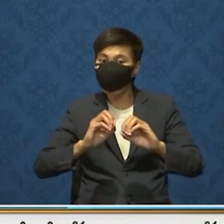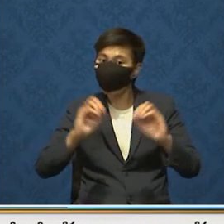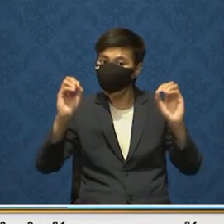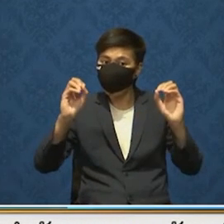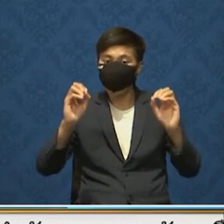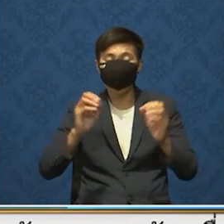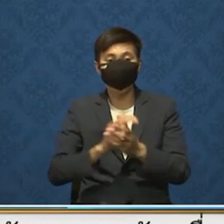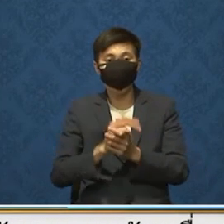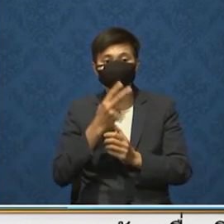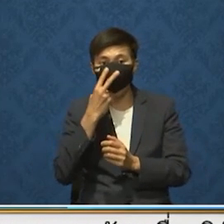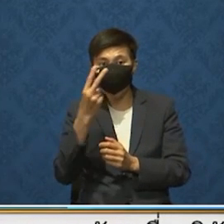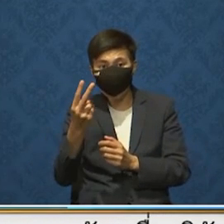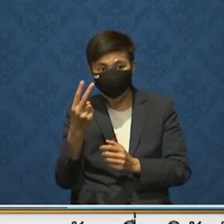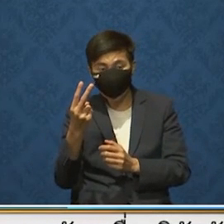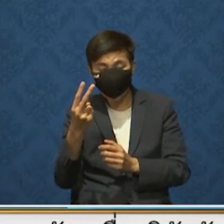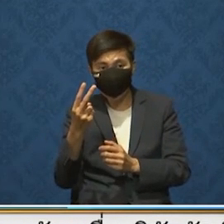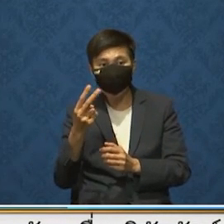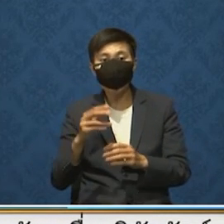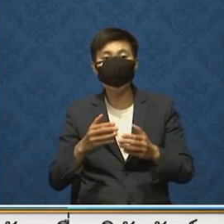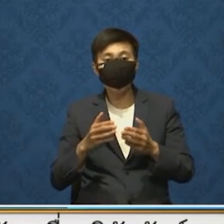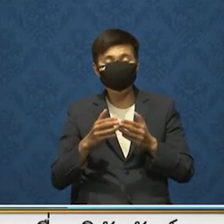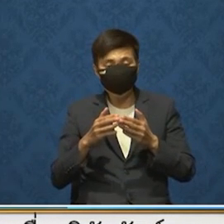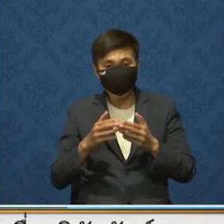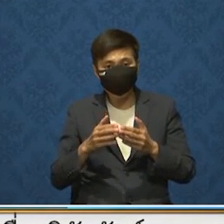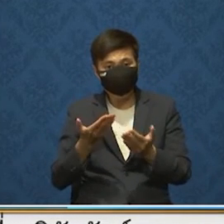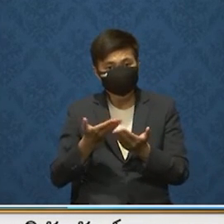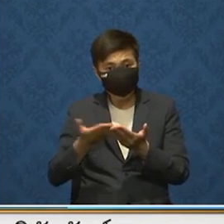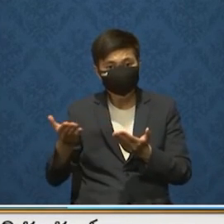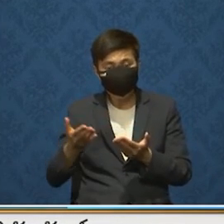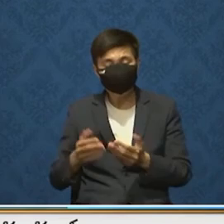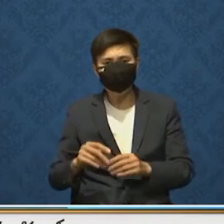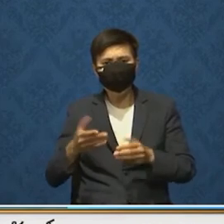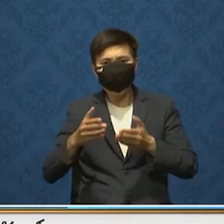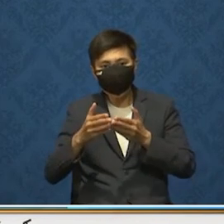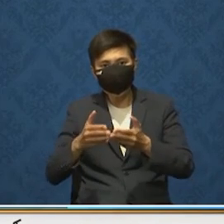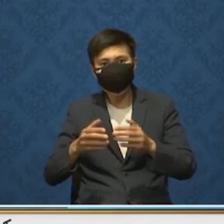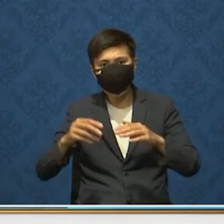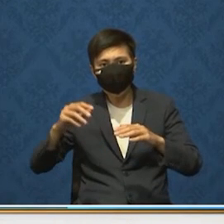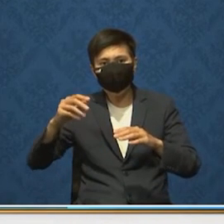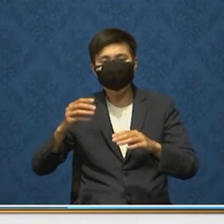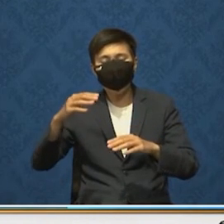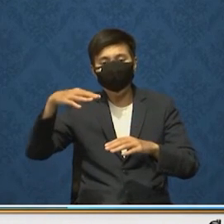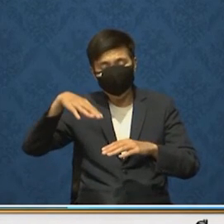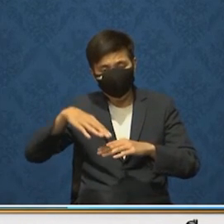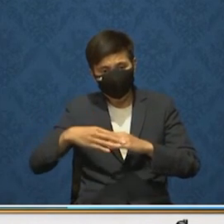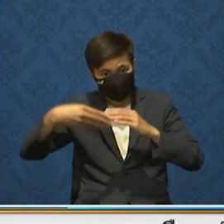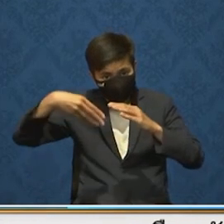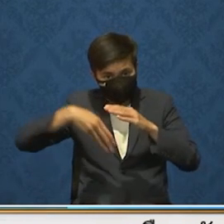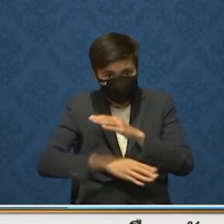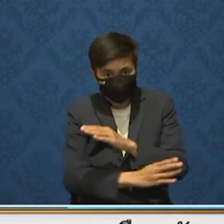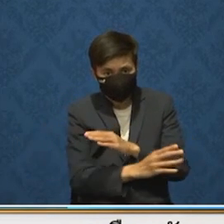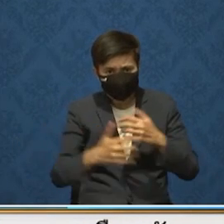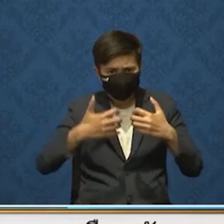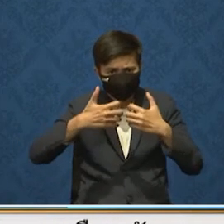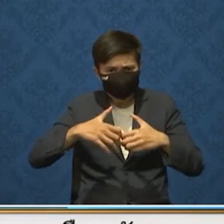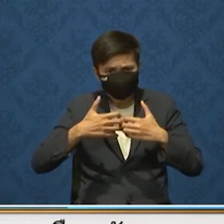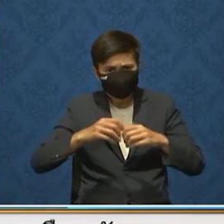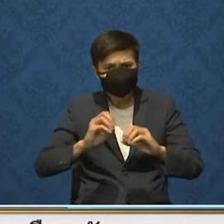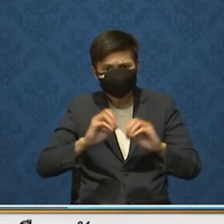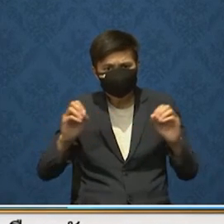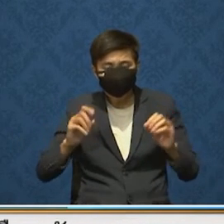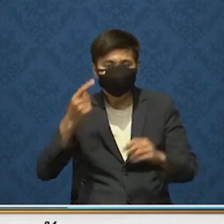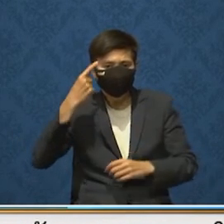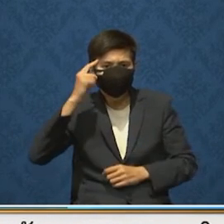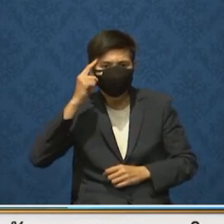ลบไปดูขนาที่ซือเคื่องยนต์ซือเร MASC ไม่มเครองยนต์นะครับยังไม่รู้ว่าเลือร Regional จะได้เมื่ไ่นะครับ